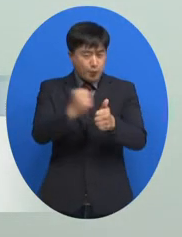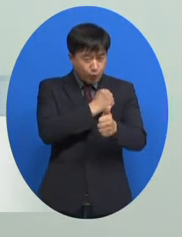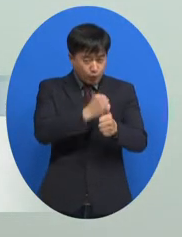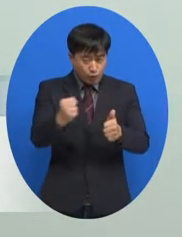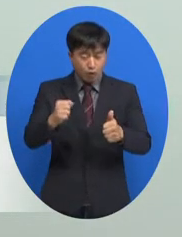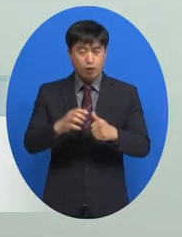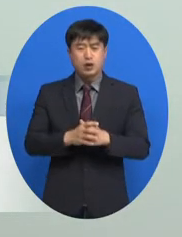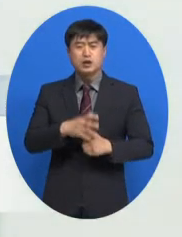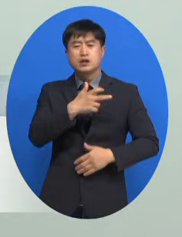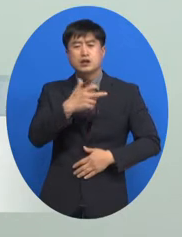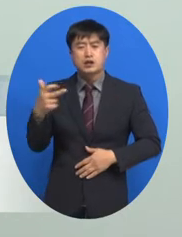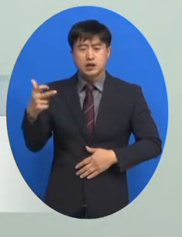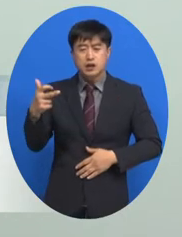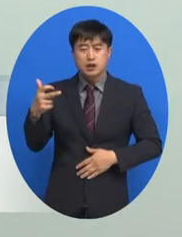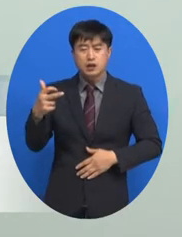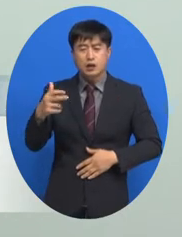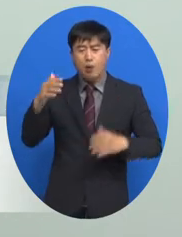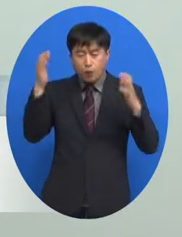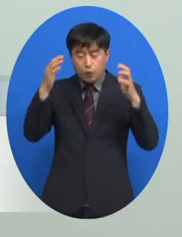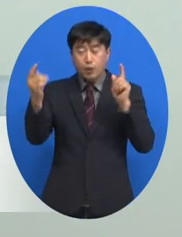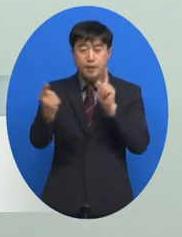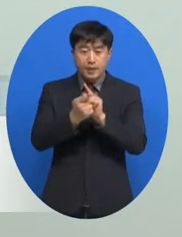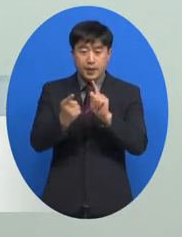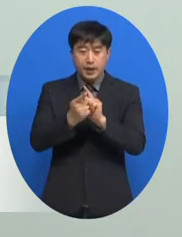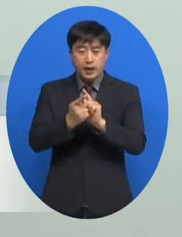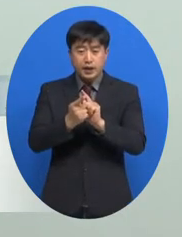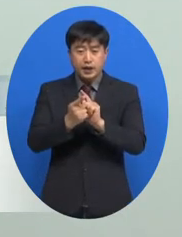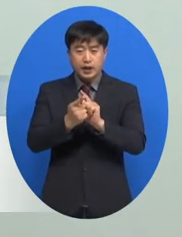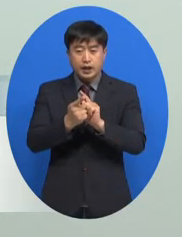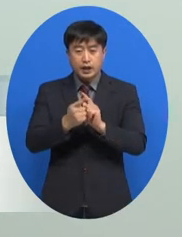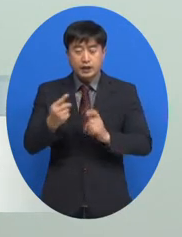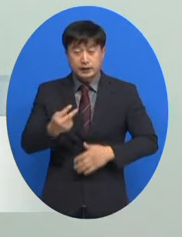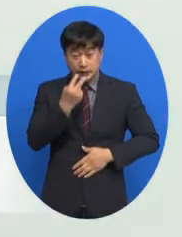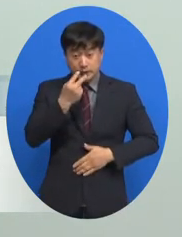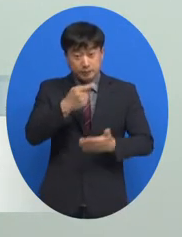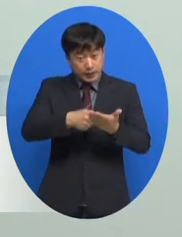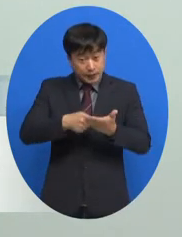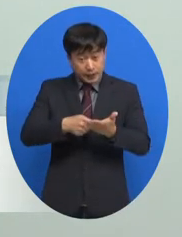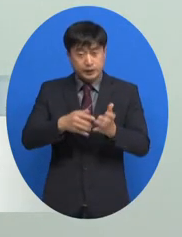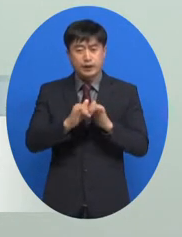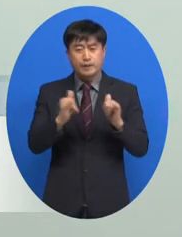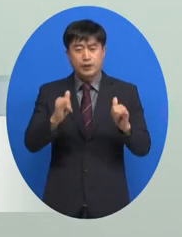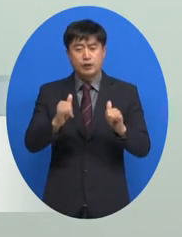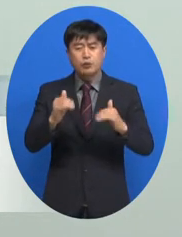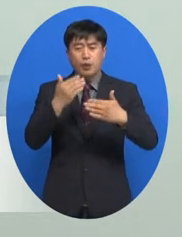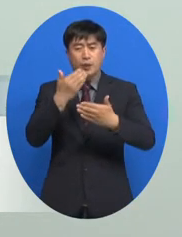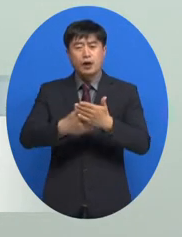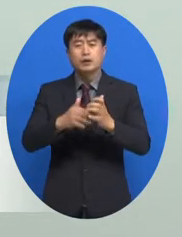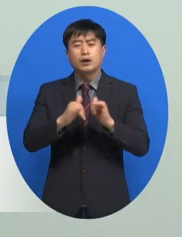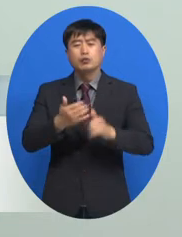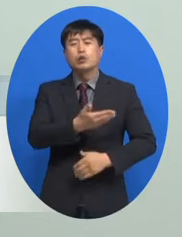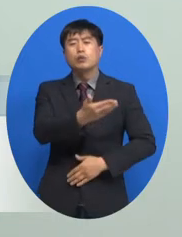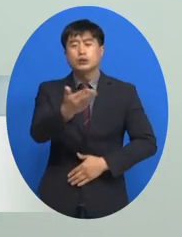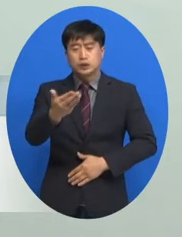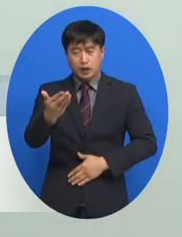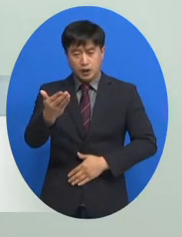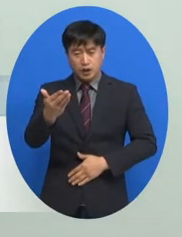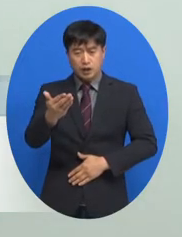국가폭력으로 크나큰 고통을 겪으신 생존 피해자와 유가족 여러분께